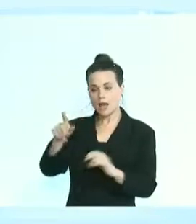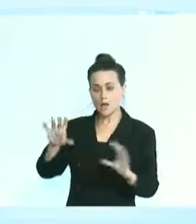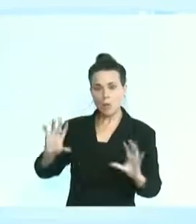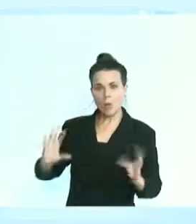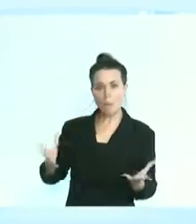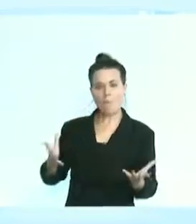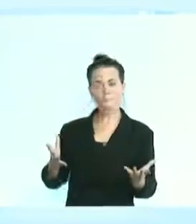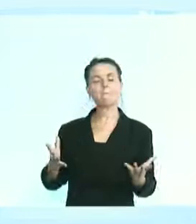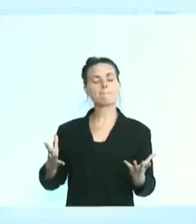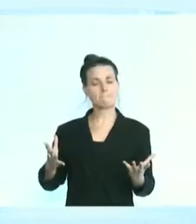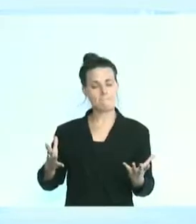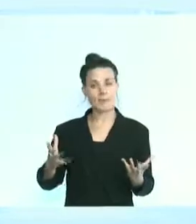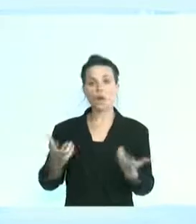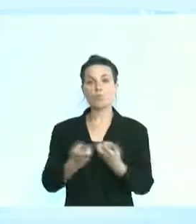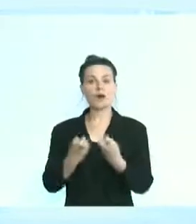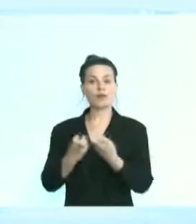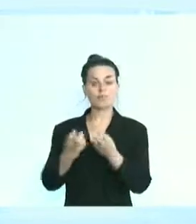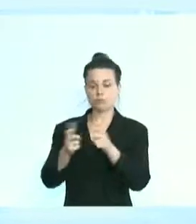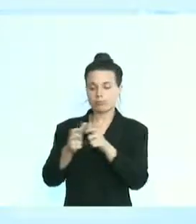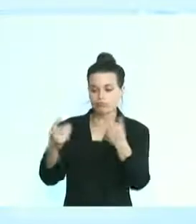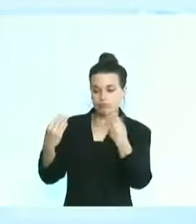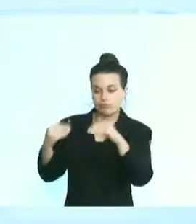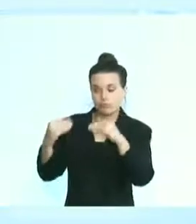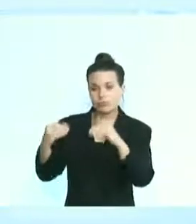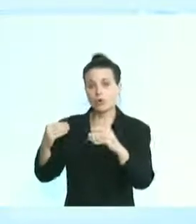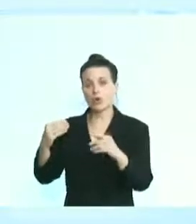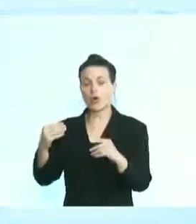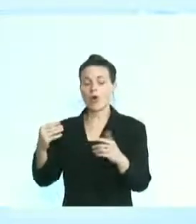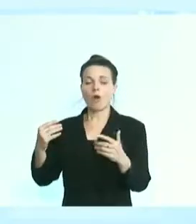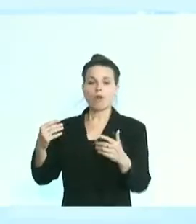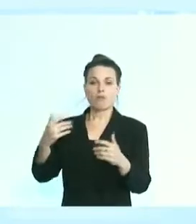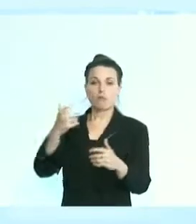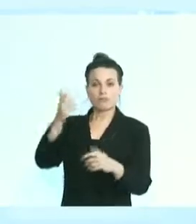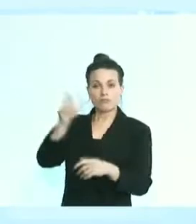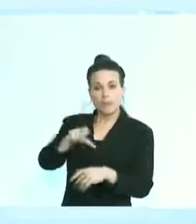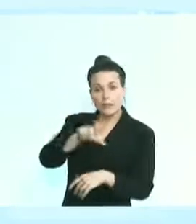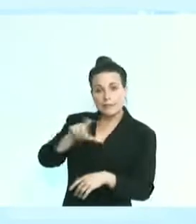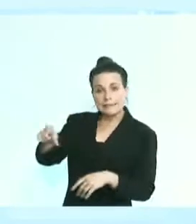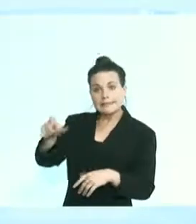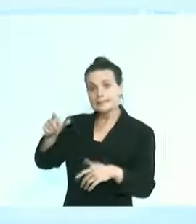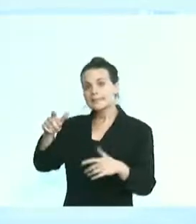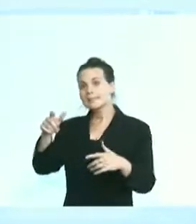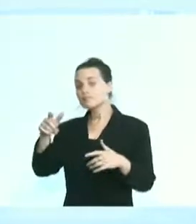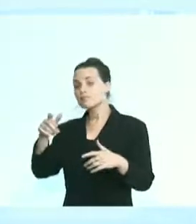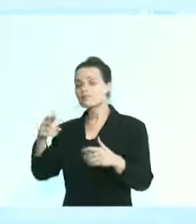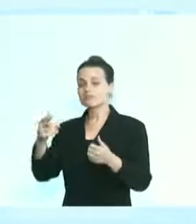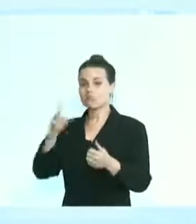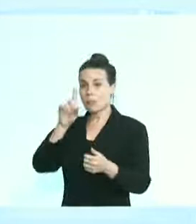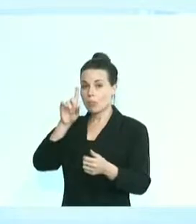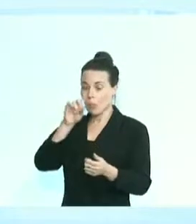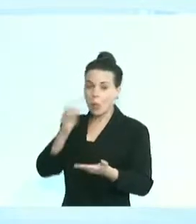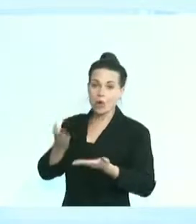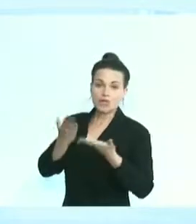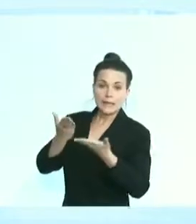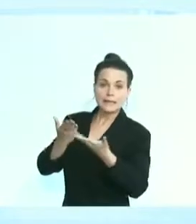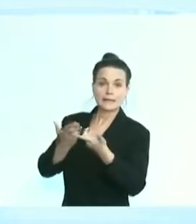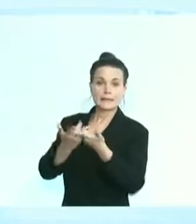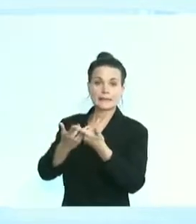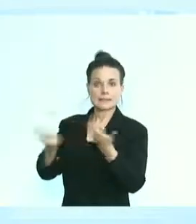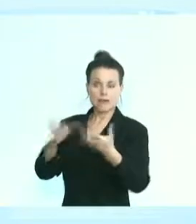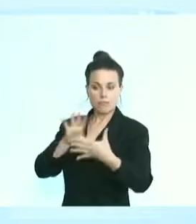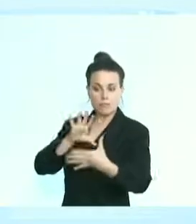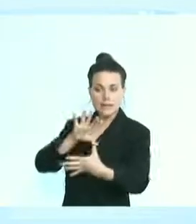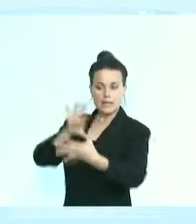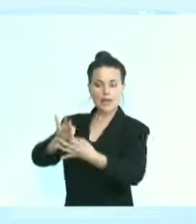C'est boucherie, boulangerie, pharmacie, profession libérale. C'était vraiment important d'avoir un lien avec eux.